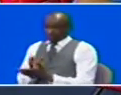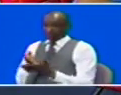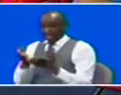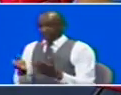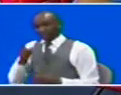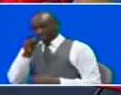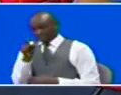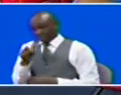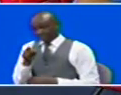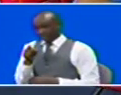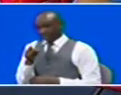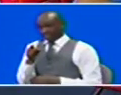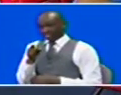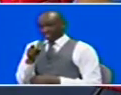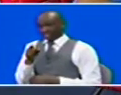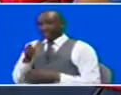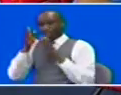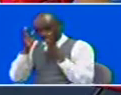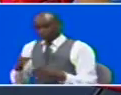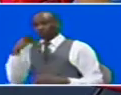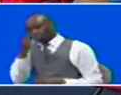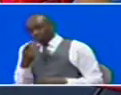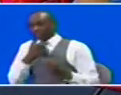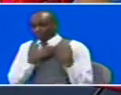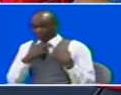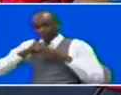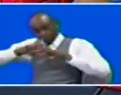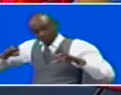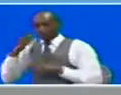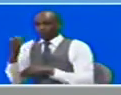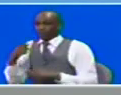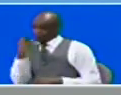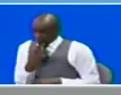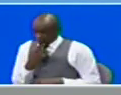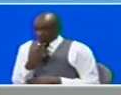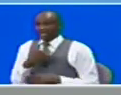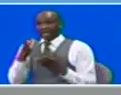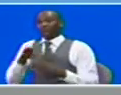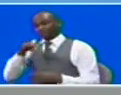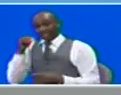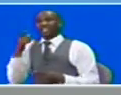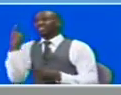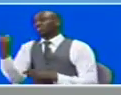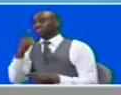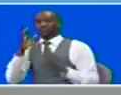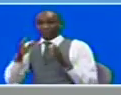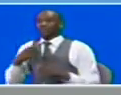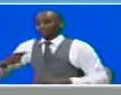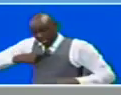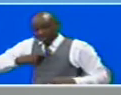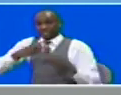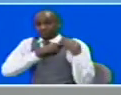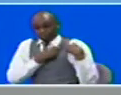inafaa kuwa ni nani anafaa kukagua vyeti hivi. Mm-hmm. Kwani unapata ya kwamba kila shirika, kila mtu anasema mimi ndio